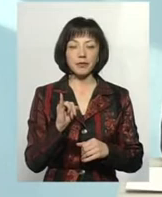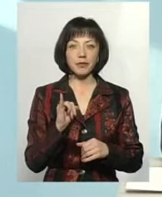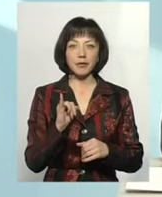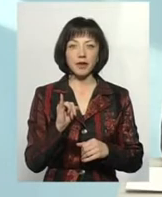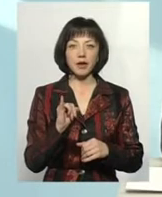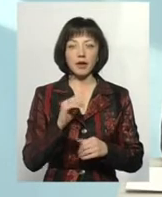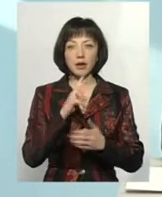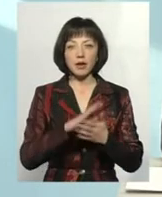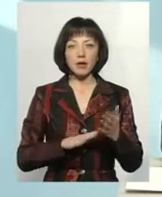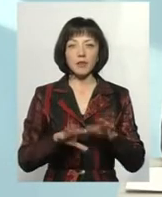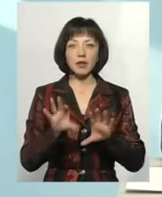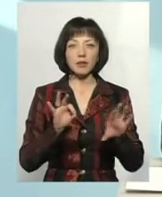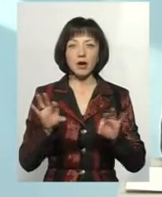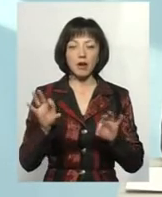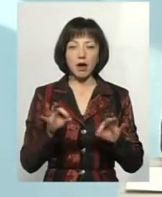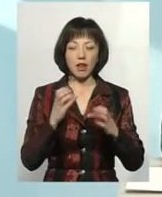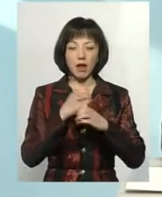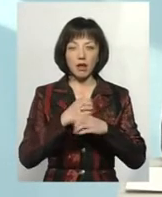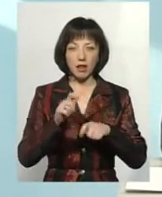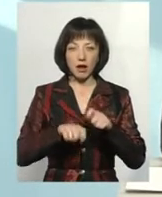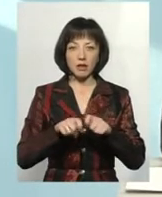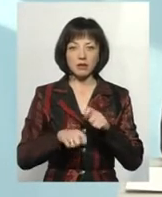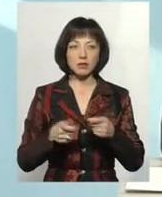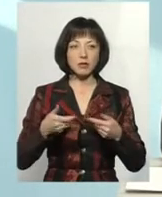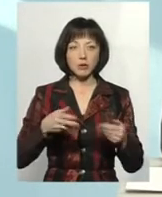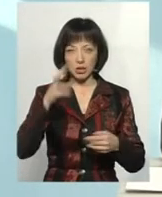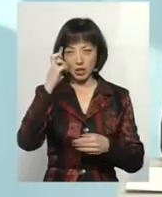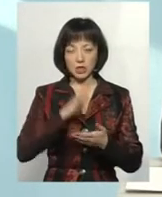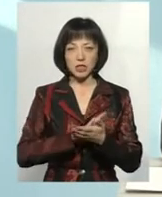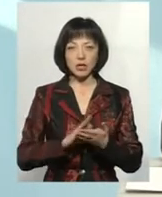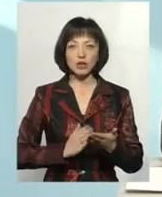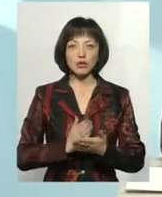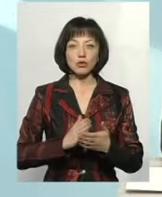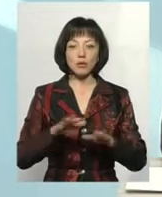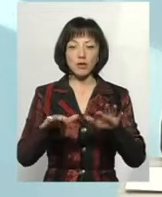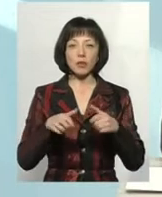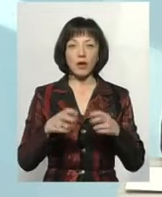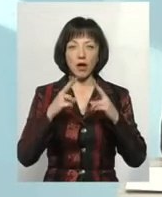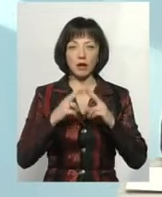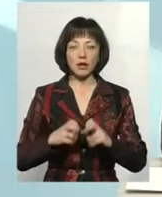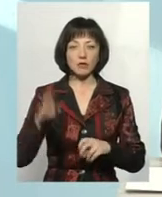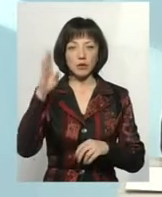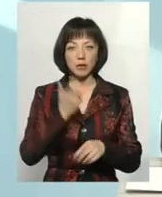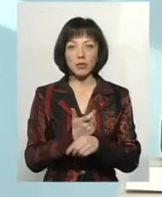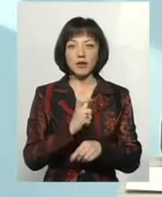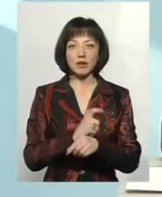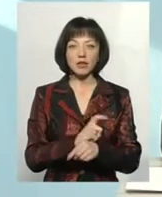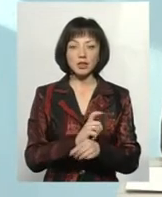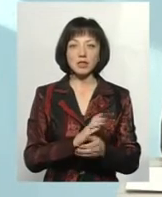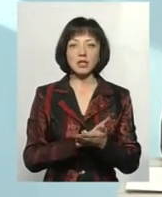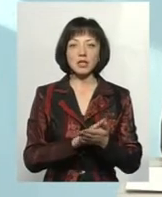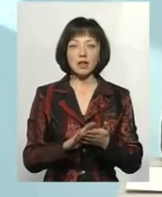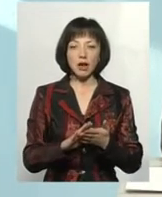Перепрошую. Ми теж відбирали там аналізи, ну не ми, а Держсанслужба відбирала аналізи води і перевищень по